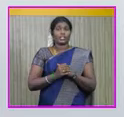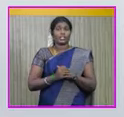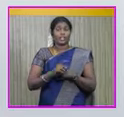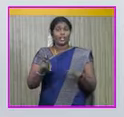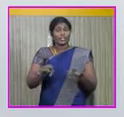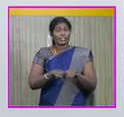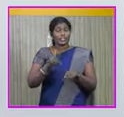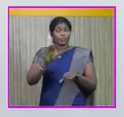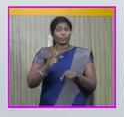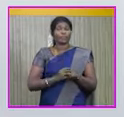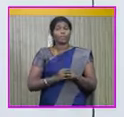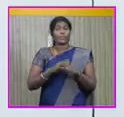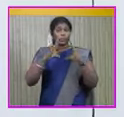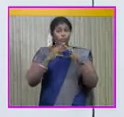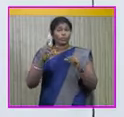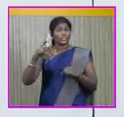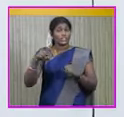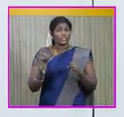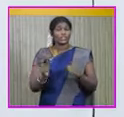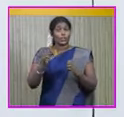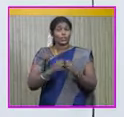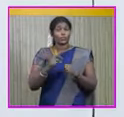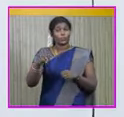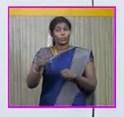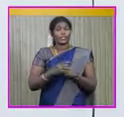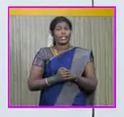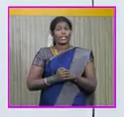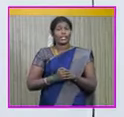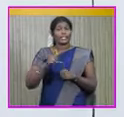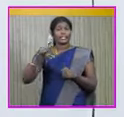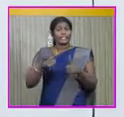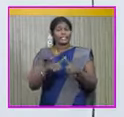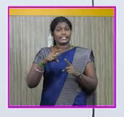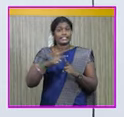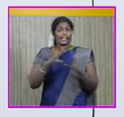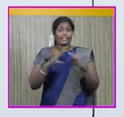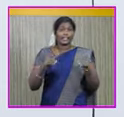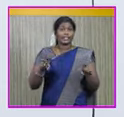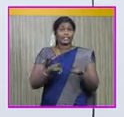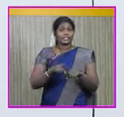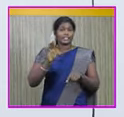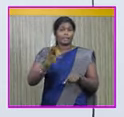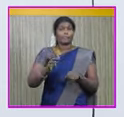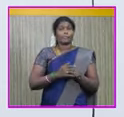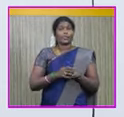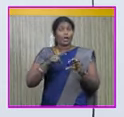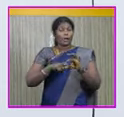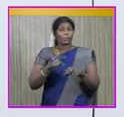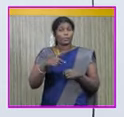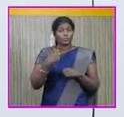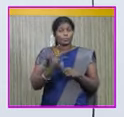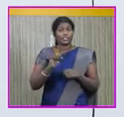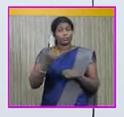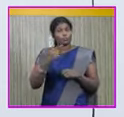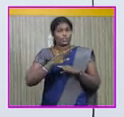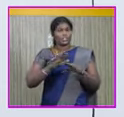வடிவொத்தவை. அதாவது முக்கோணம் சியூபி வடிவொப்புமை முக்கோணம் சிஏடி. அப்போ கேள்வியில் நமக்கு நிரூபிக்க சொன்ன முதல் பார்ட்டு